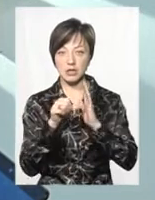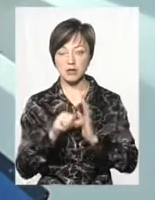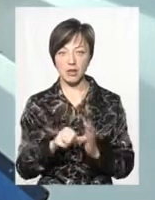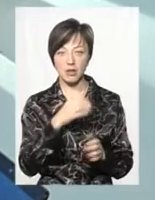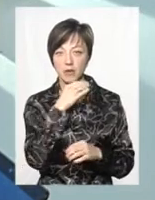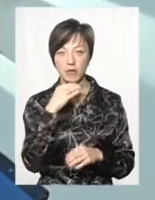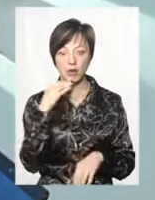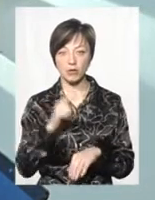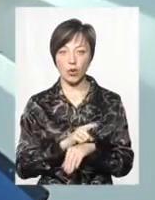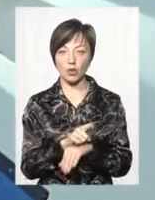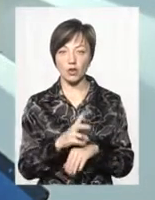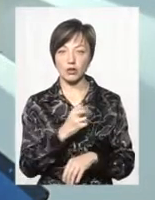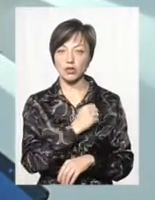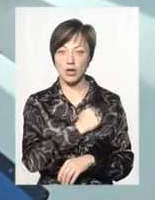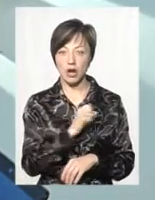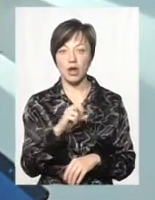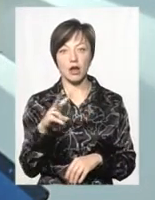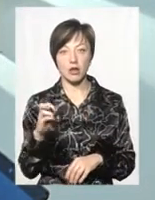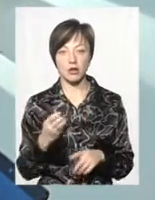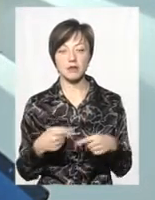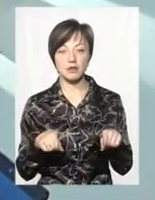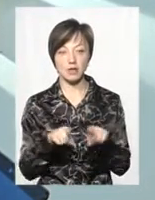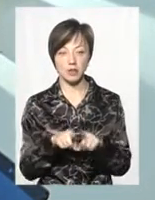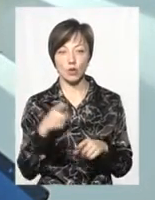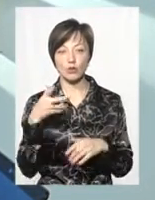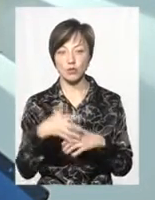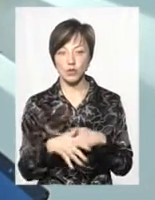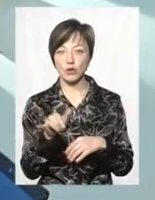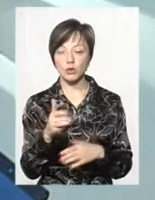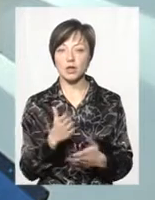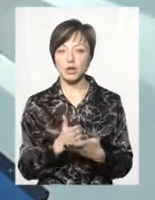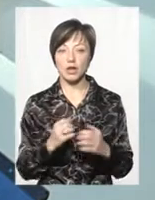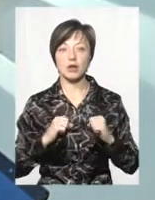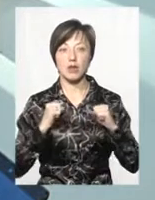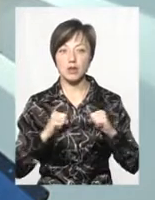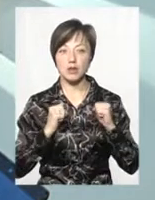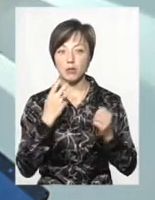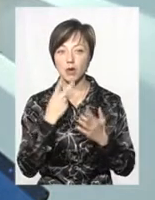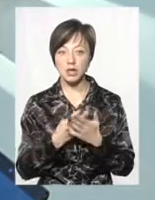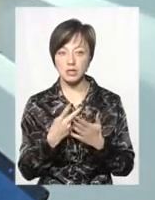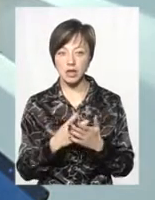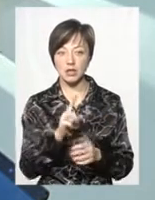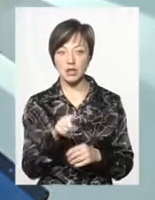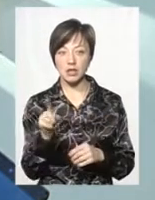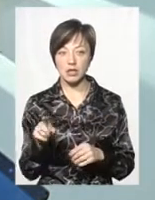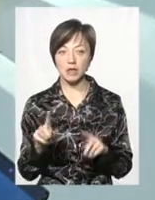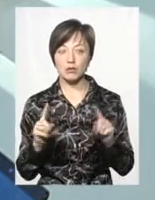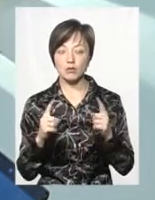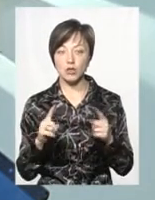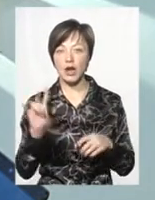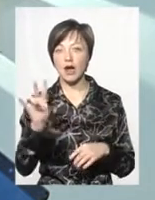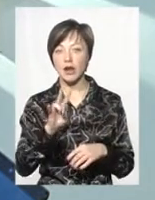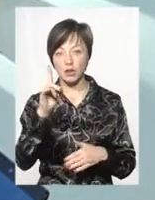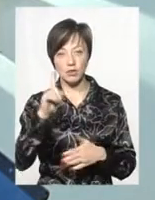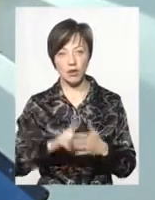не багато годин, на жаль, але все-таки розуміння в них є. Я намагаюся показати їм, бо тому що релігієзнавство